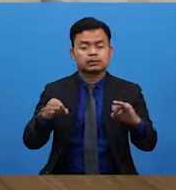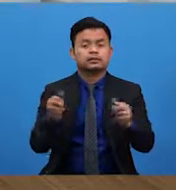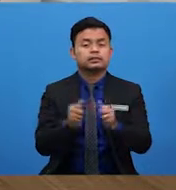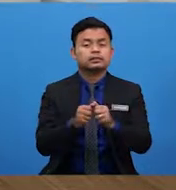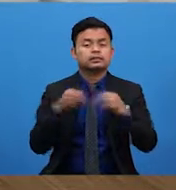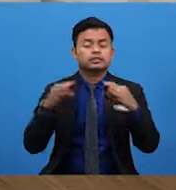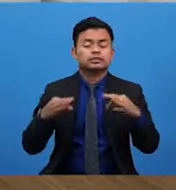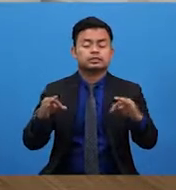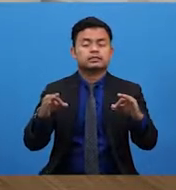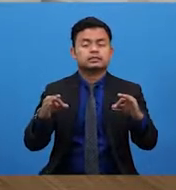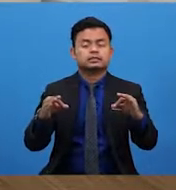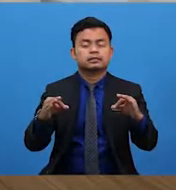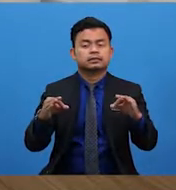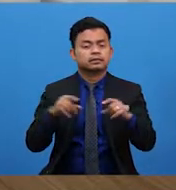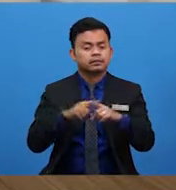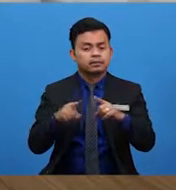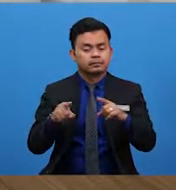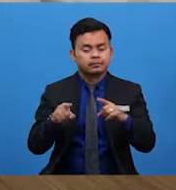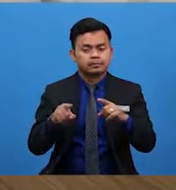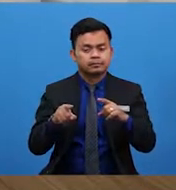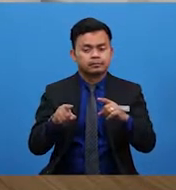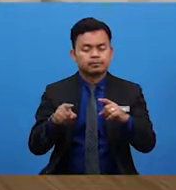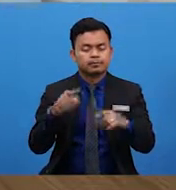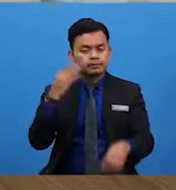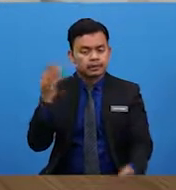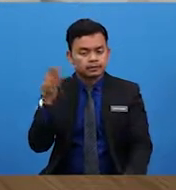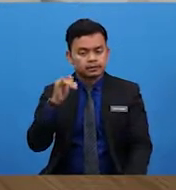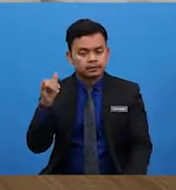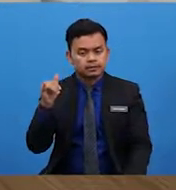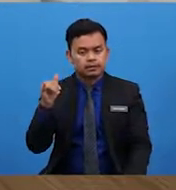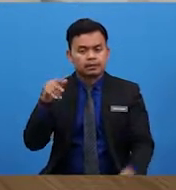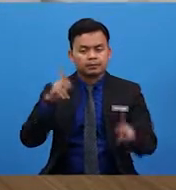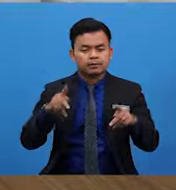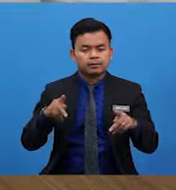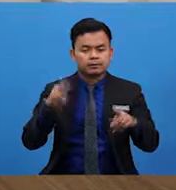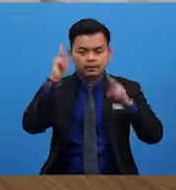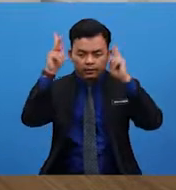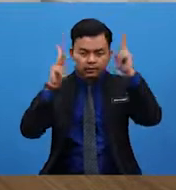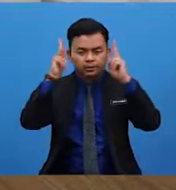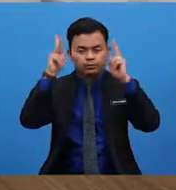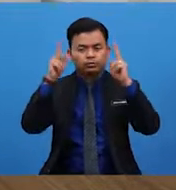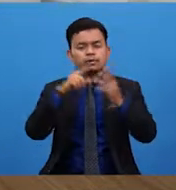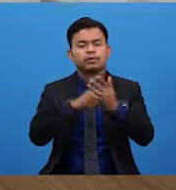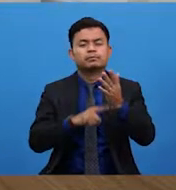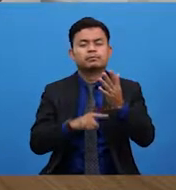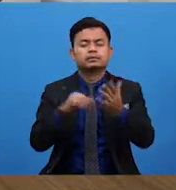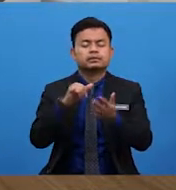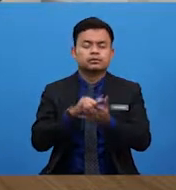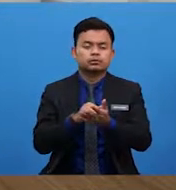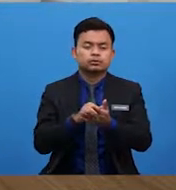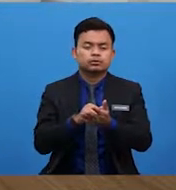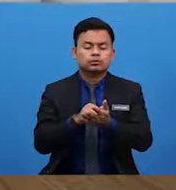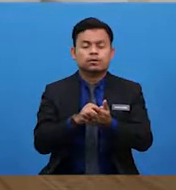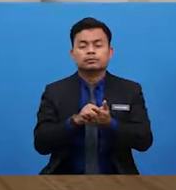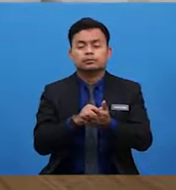jika Madura ada satu lagi sering menjadi kekeliruan wa pelajar-pelajar ini yaitu share subject dengan hal pentil Jadi